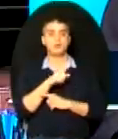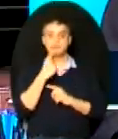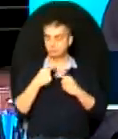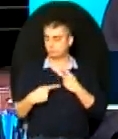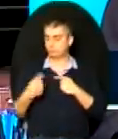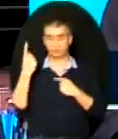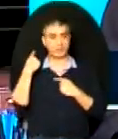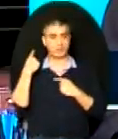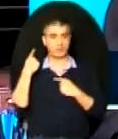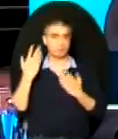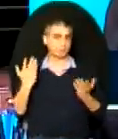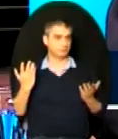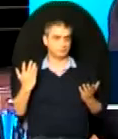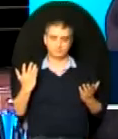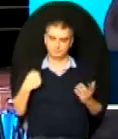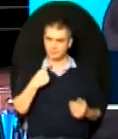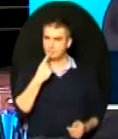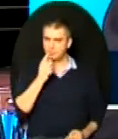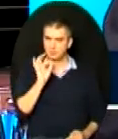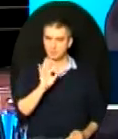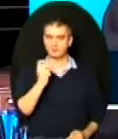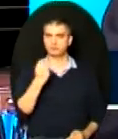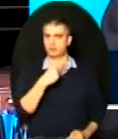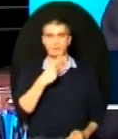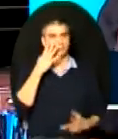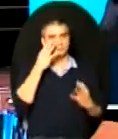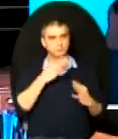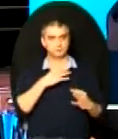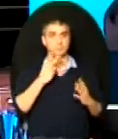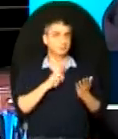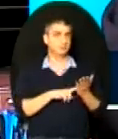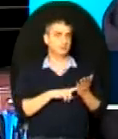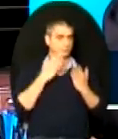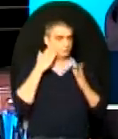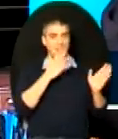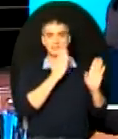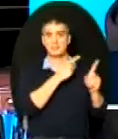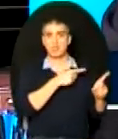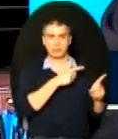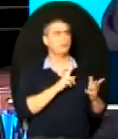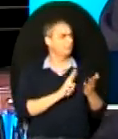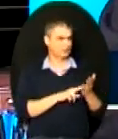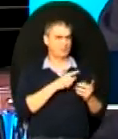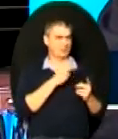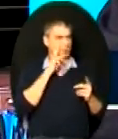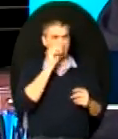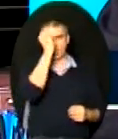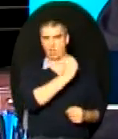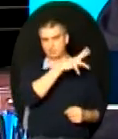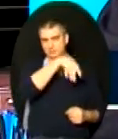בשנה שחלפה. אני אומר את זה דווקא בשבוע שתשומת הלב שלנו בצדק מופנית אל הטרור, בצדק אל